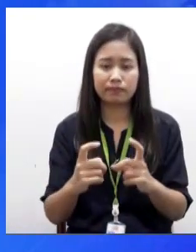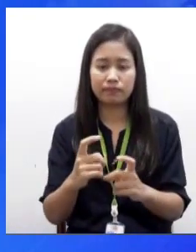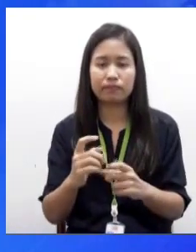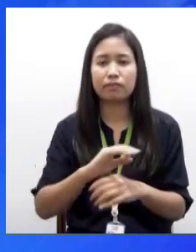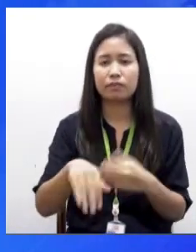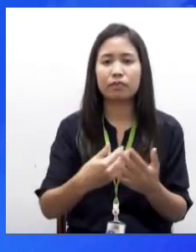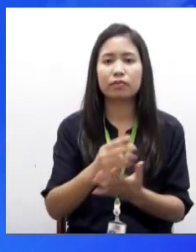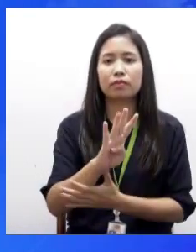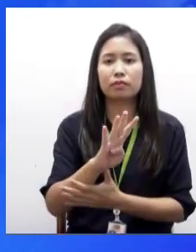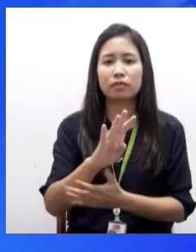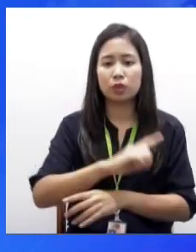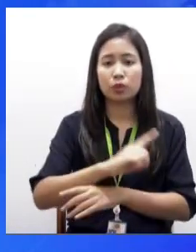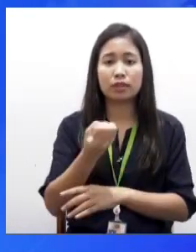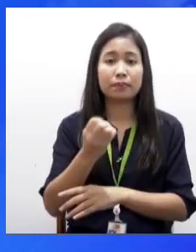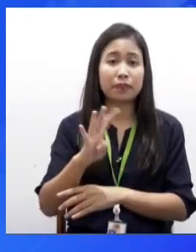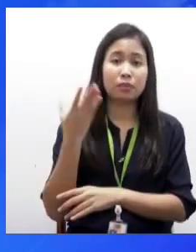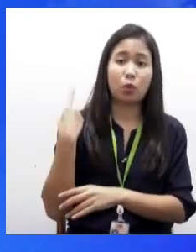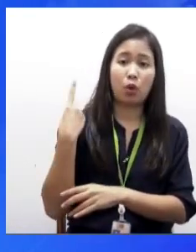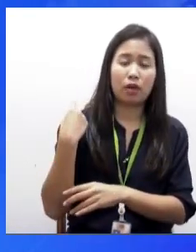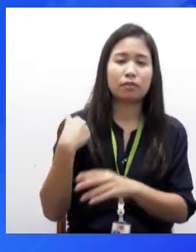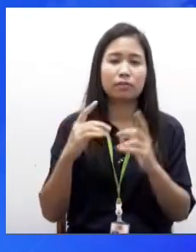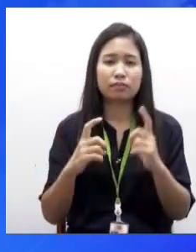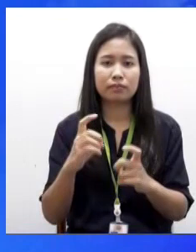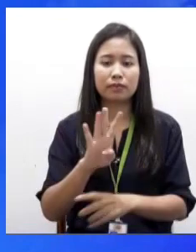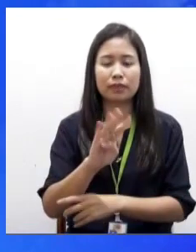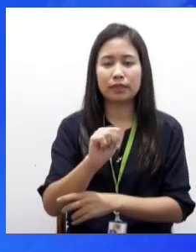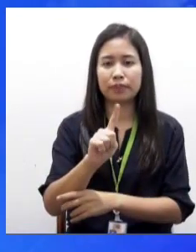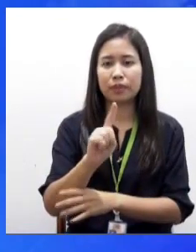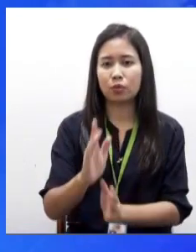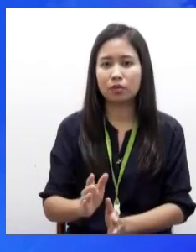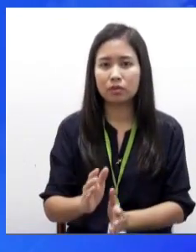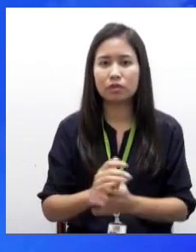และมีผู้เสียชีวิตนะครับสะสมถึงวันที่ 14เมษายนนะครับจำนวน 41